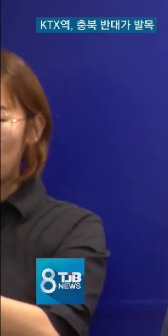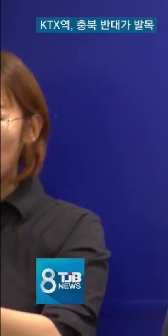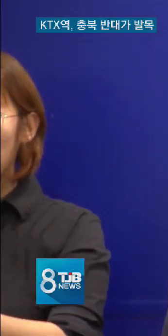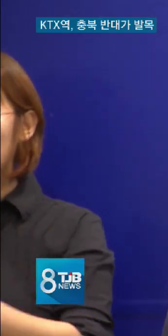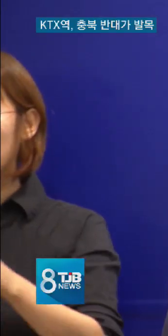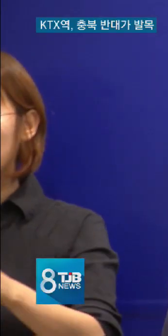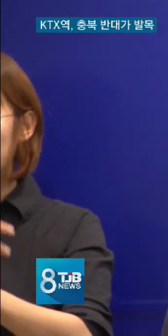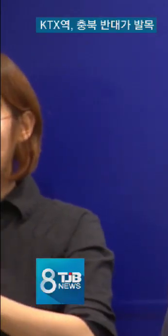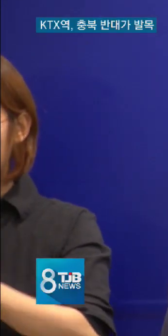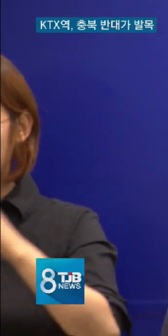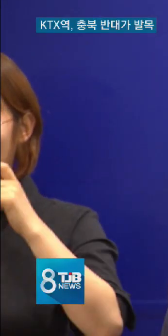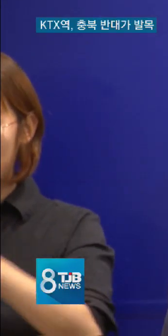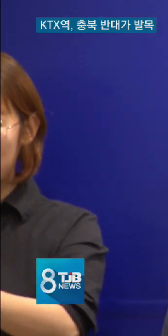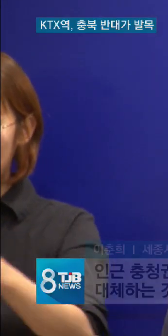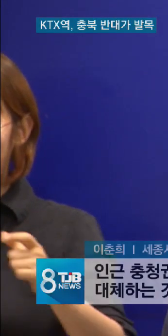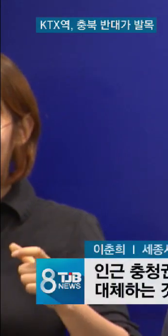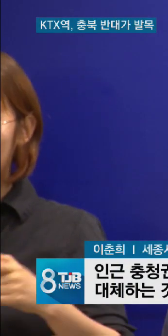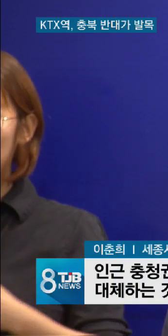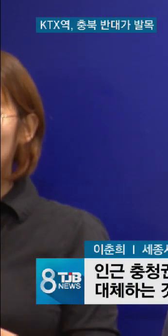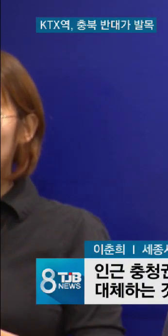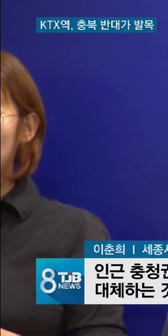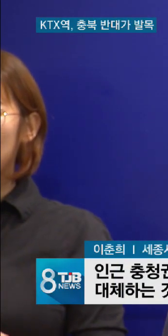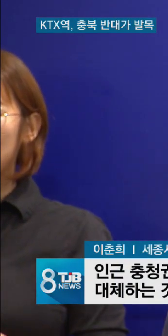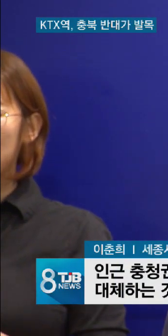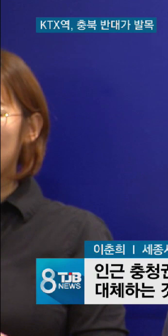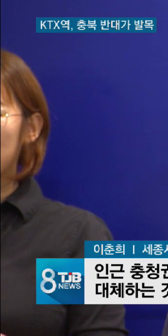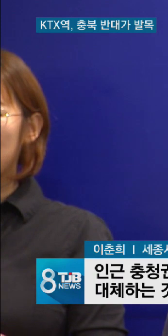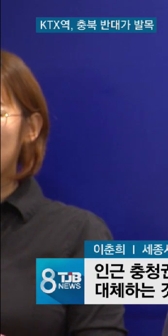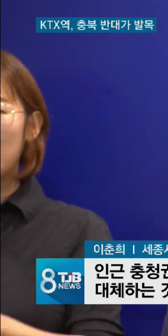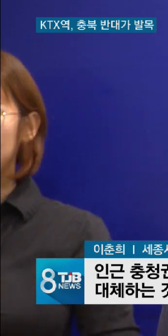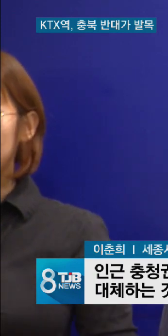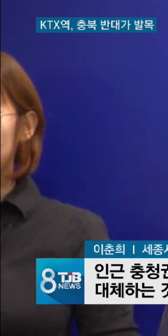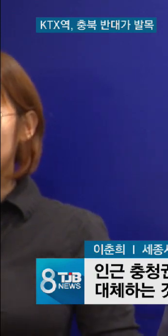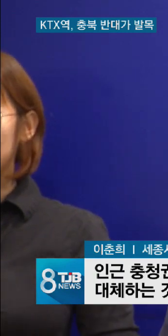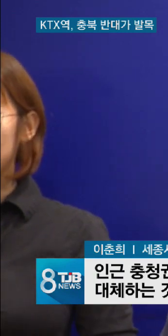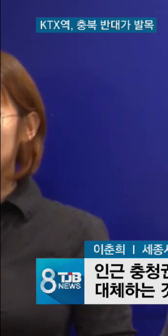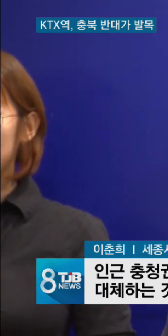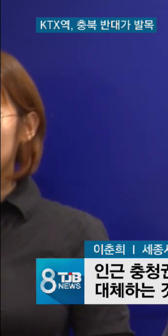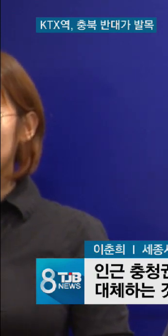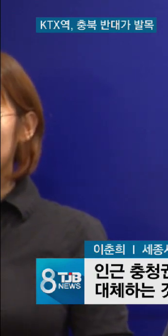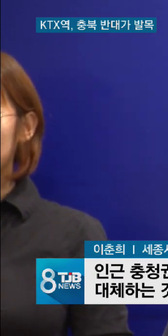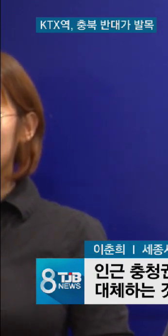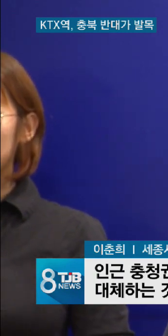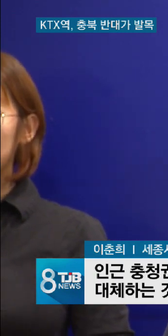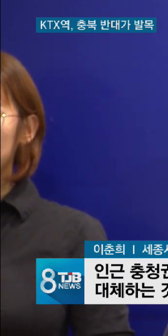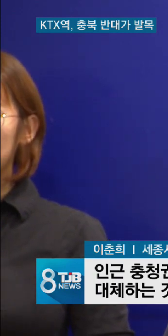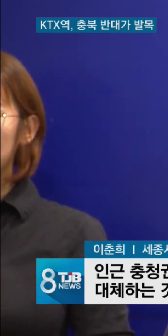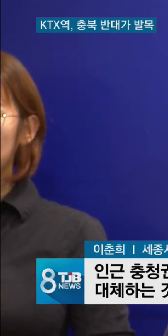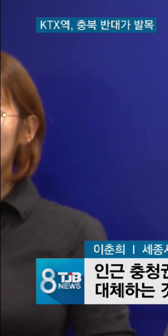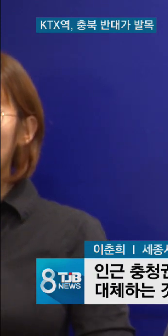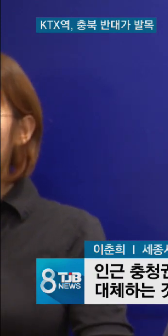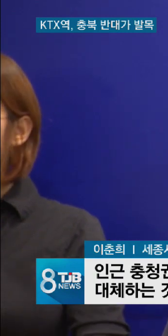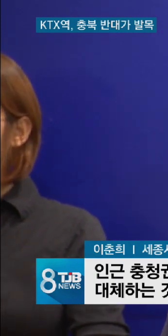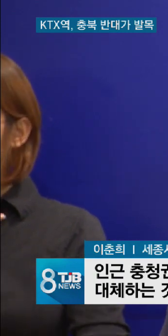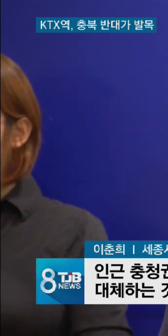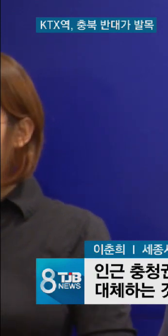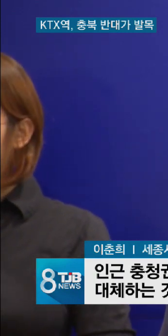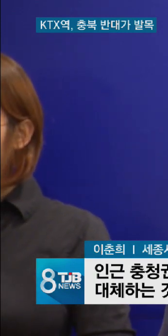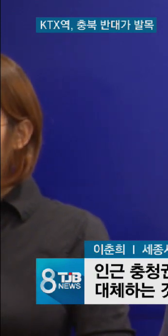인근 충청권 지역 시도와 협의를 해서 세종역은 오송역을 대체하는 것이